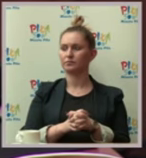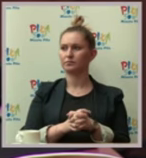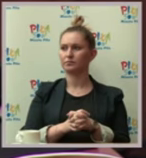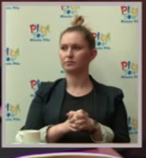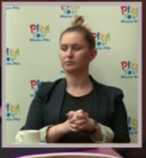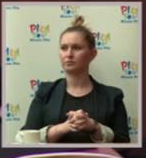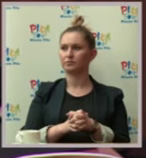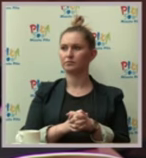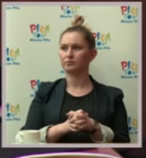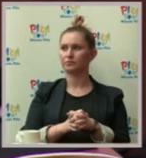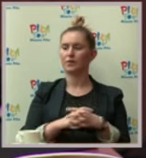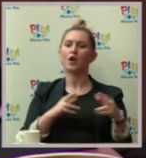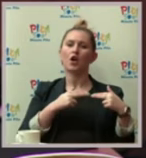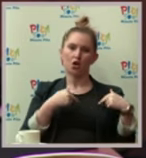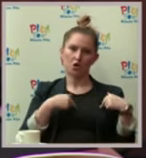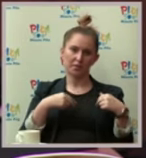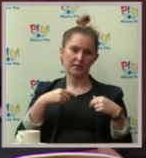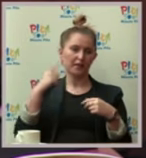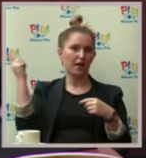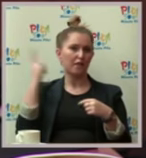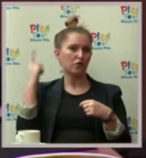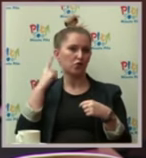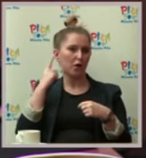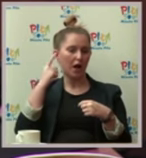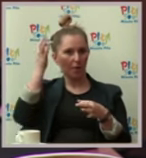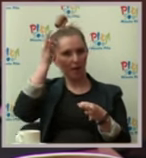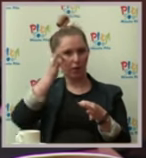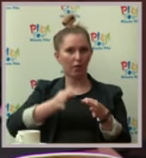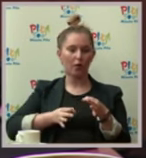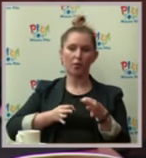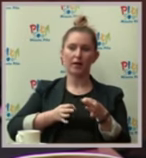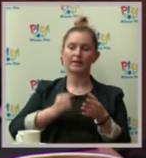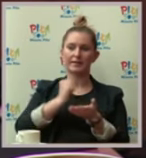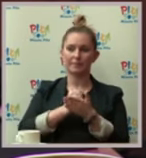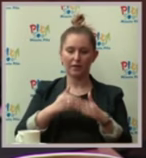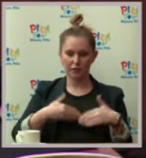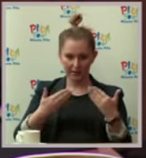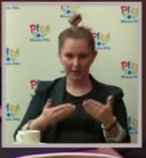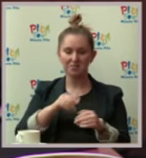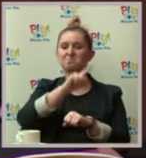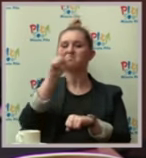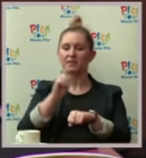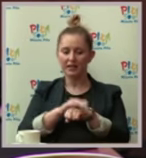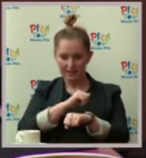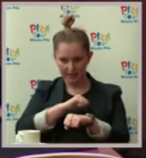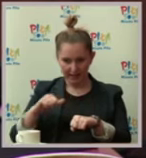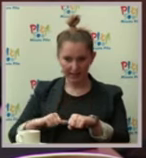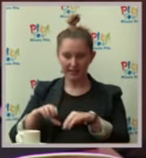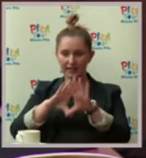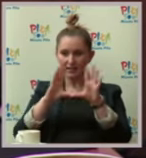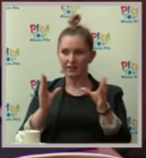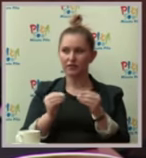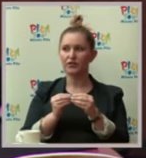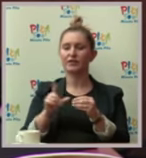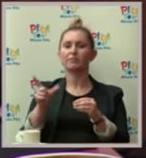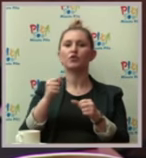pełni Komisja Spraw Społecznych po wysłuchaniu dokładniejszego sprawozdania zgadza się z wnioskami zawartymi w